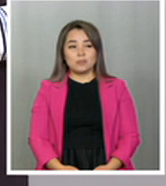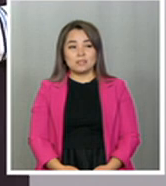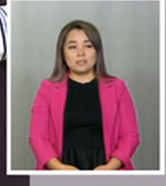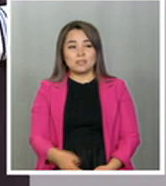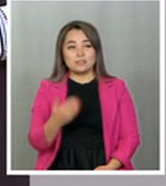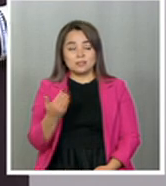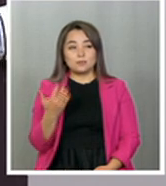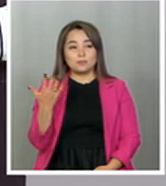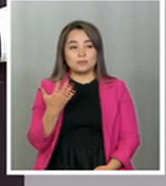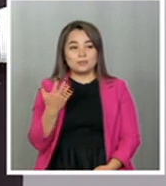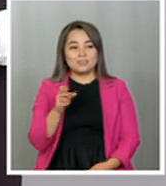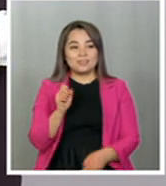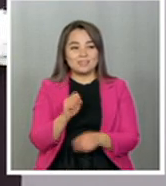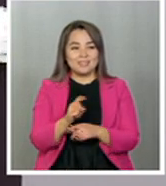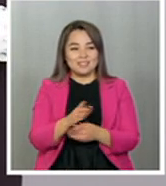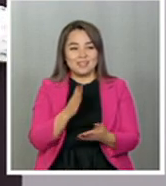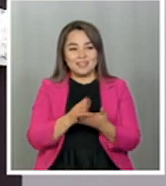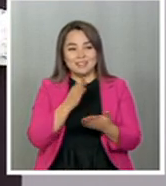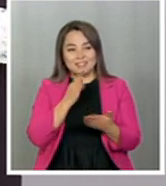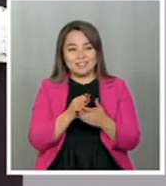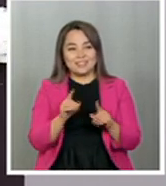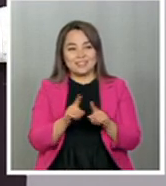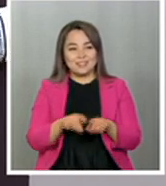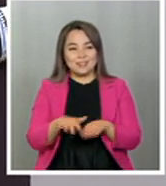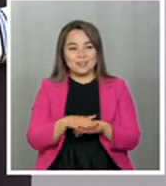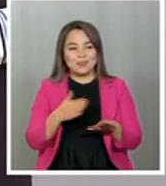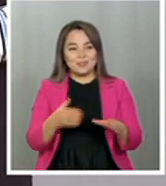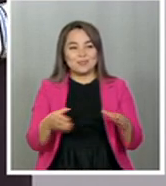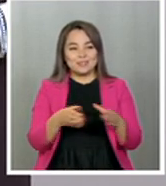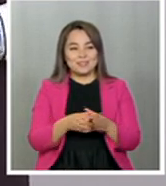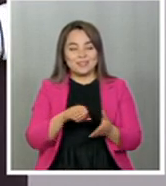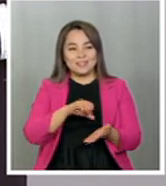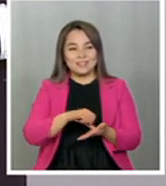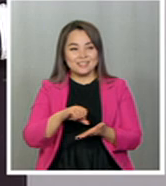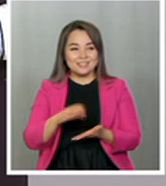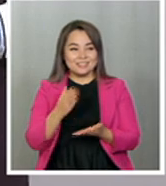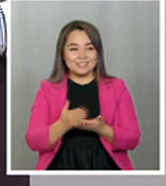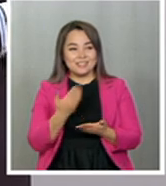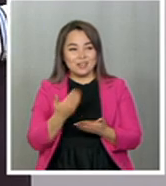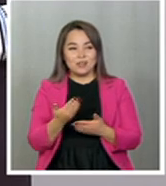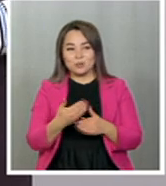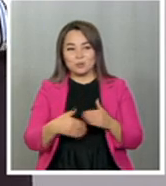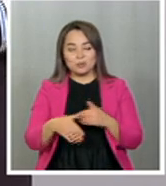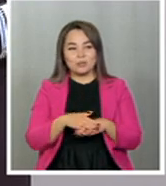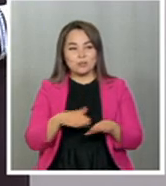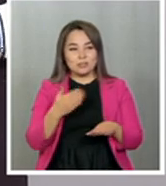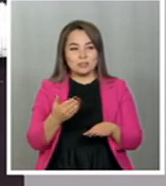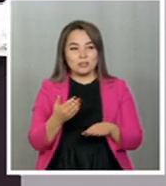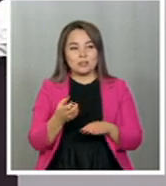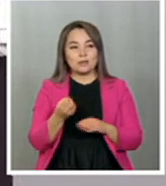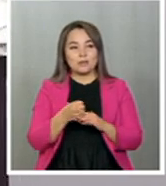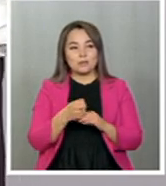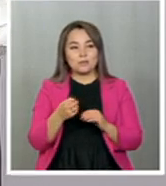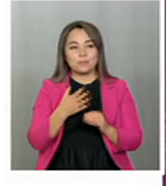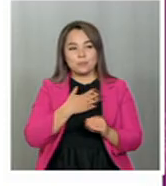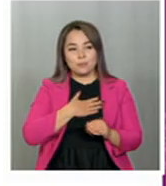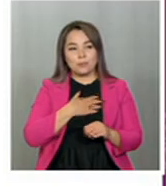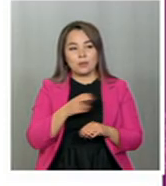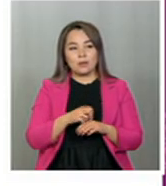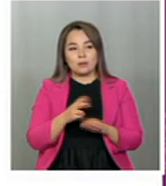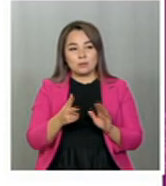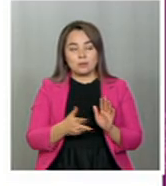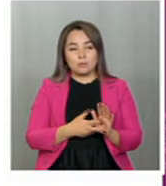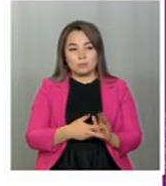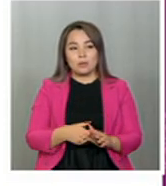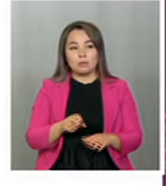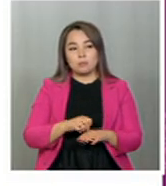Бесінші тапсырма. Мәтінден салалас құрмалас сөйлемнің түрлерін анықтаңыз. Мәтінді бірге оқып көрейік.